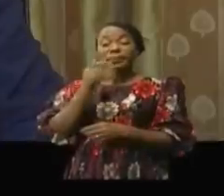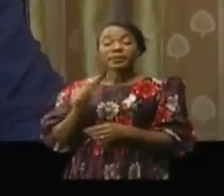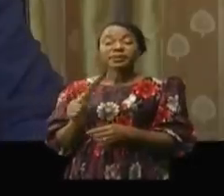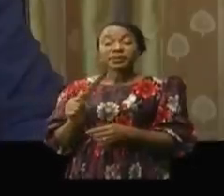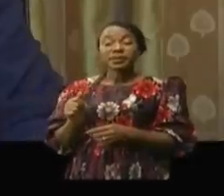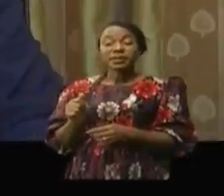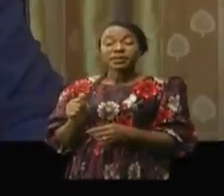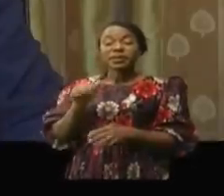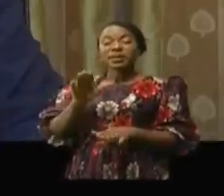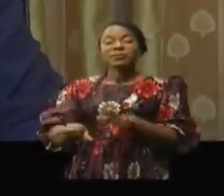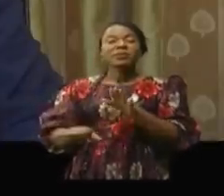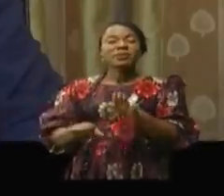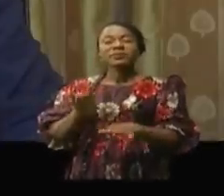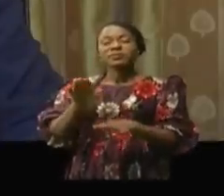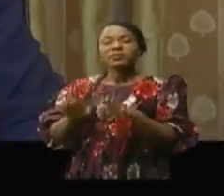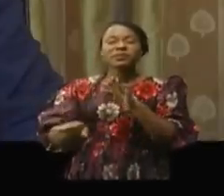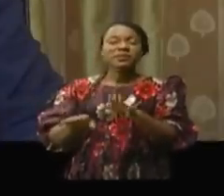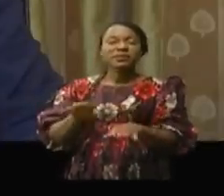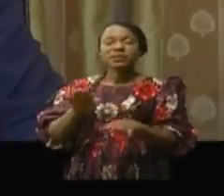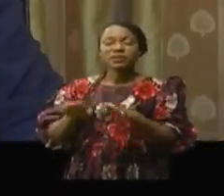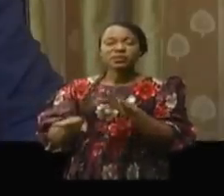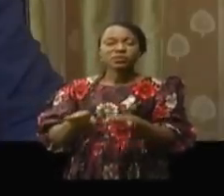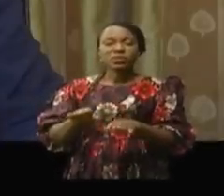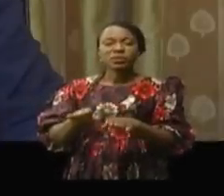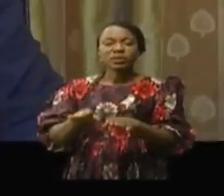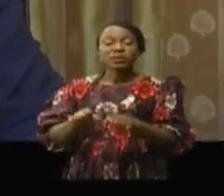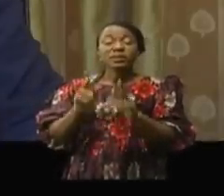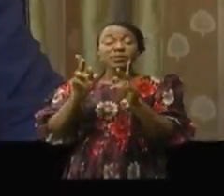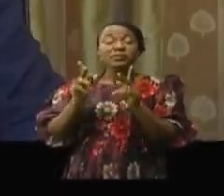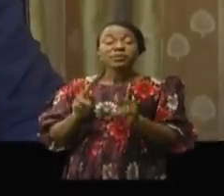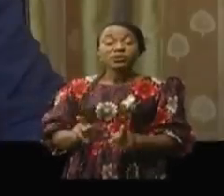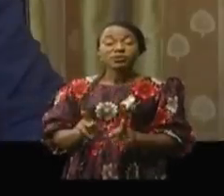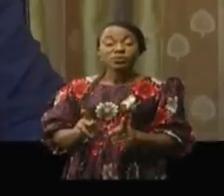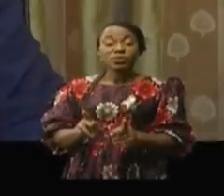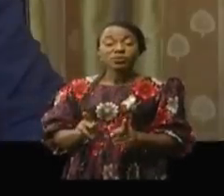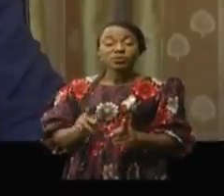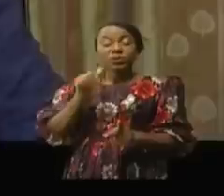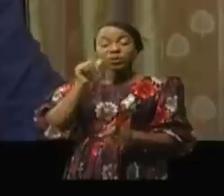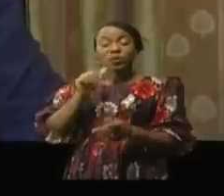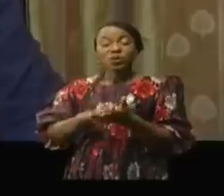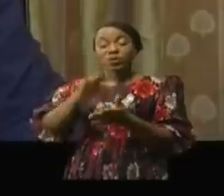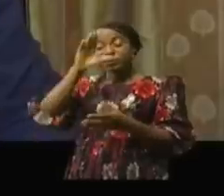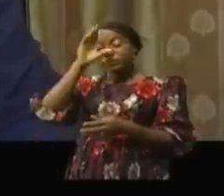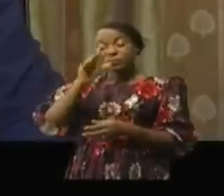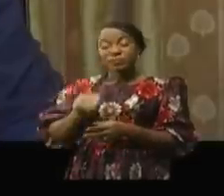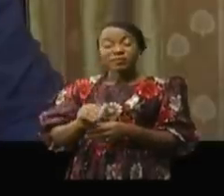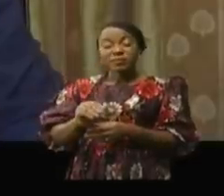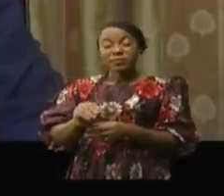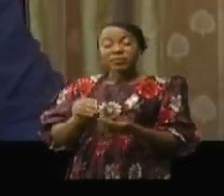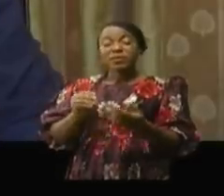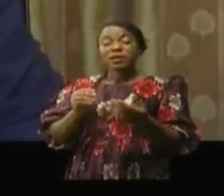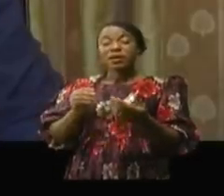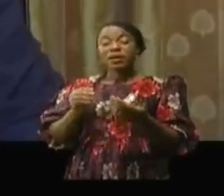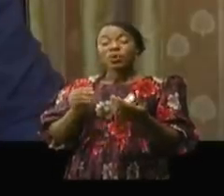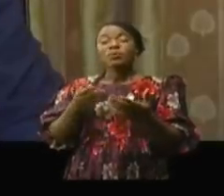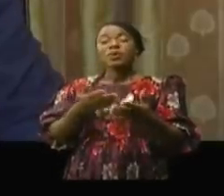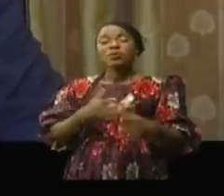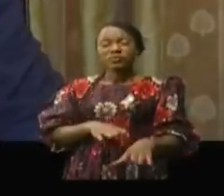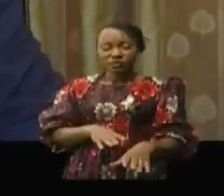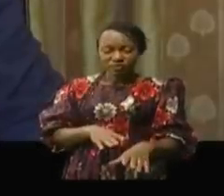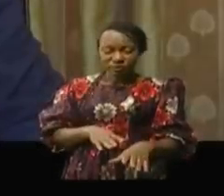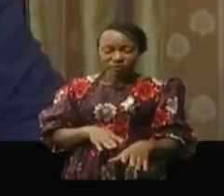la manifestation des citoyens et des citoyennes congolais, manifestation du